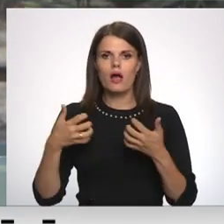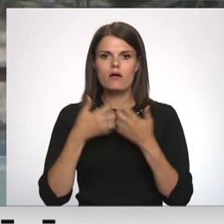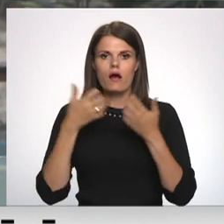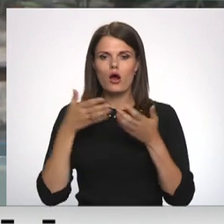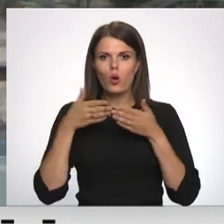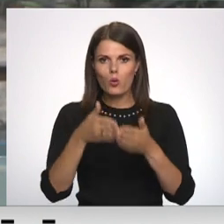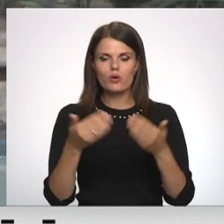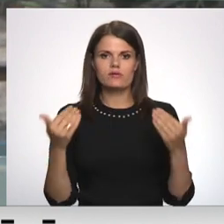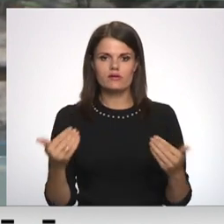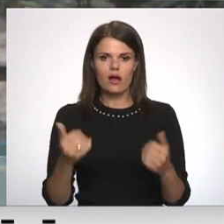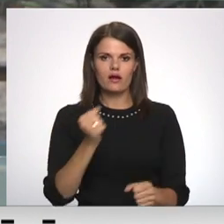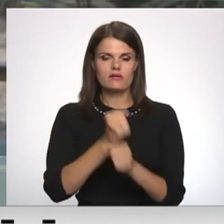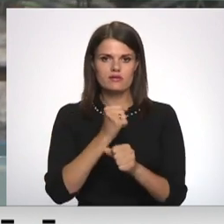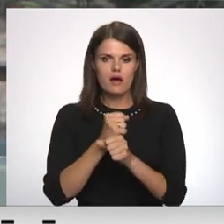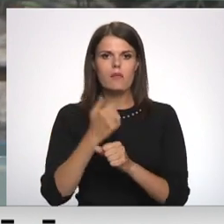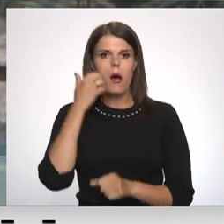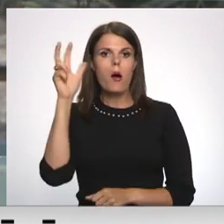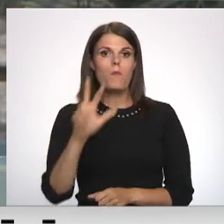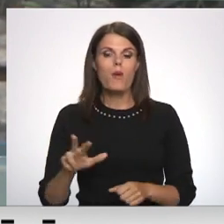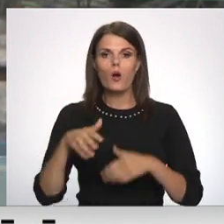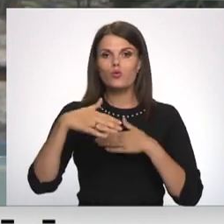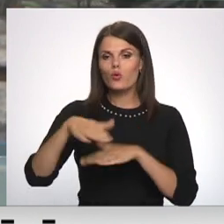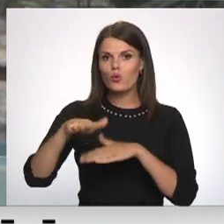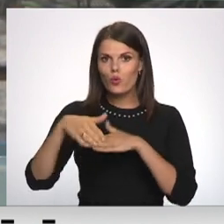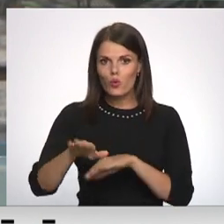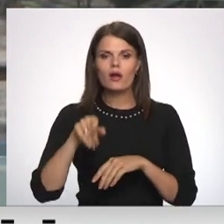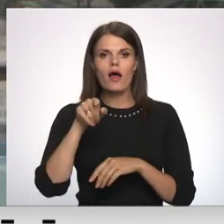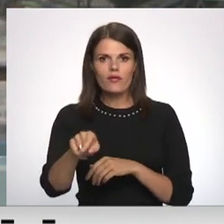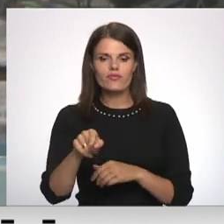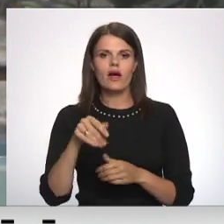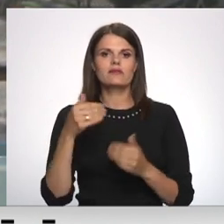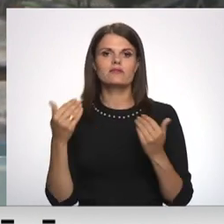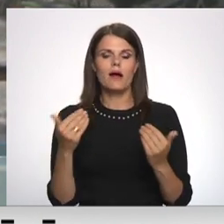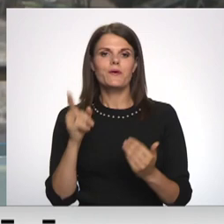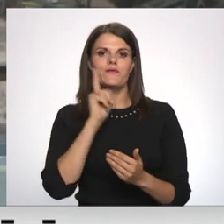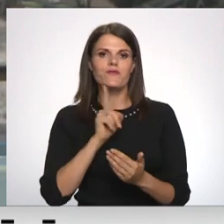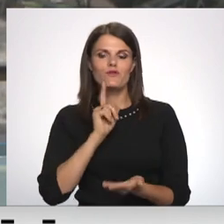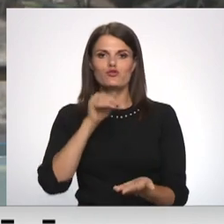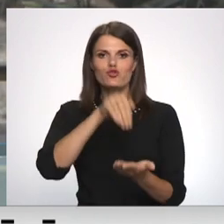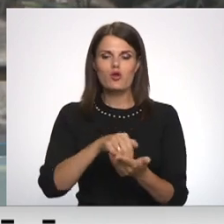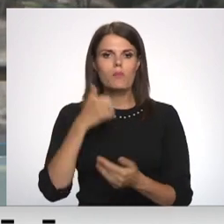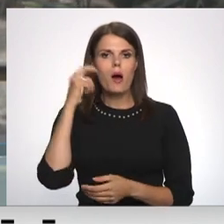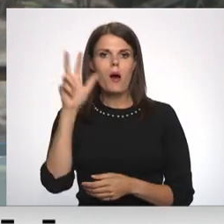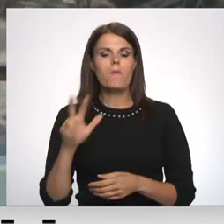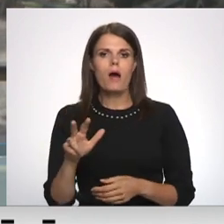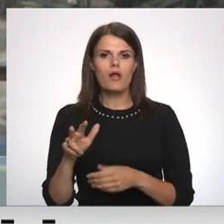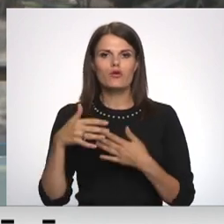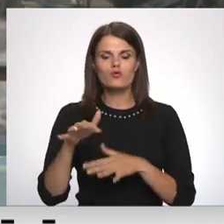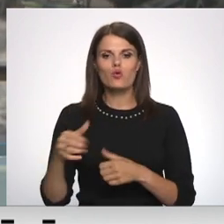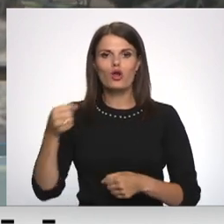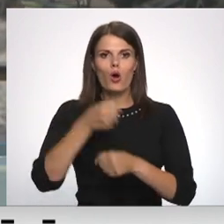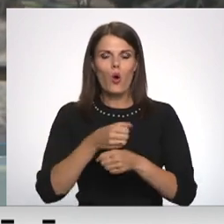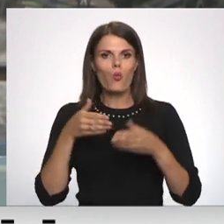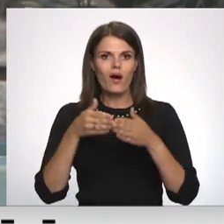pienākumus pašlaik pilda Baltijas jūrā. Uz īsu laiku tas pietāvots Rīgas ostā un Latvijas televīzijas filmēšanas grupai bija iespēja kāpt uz tā